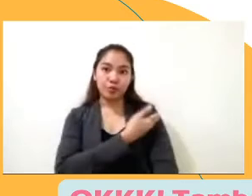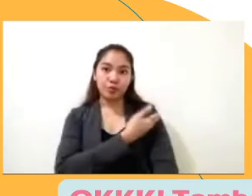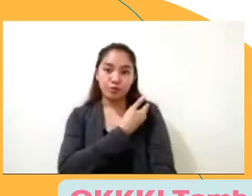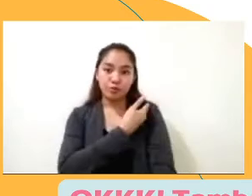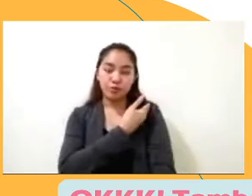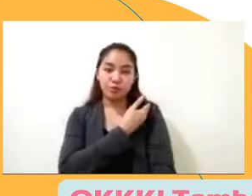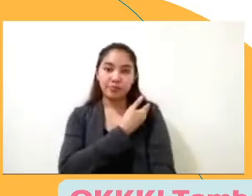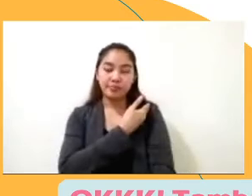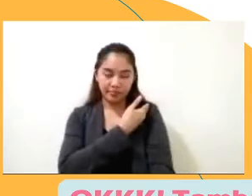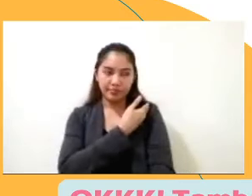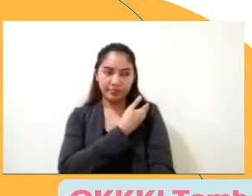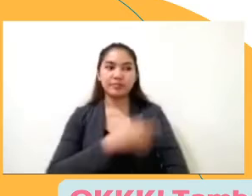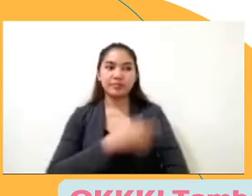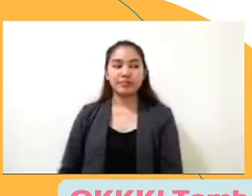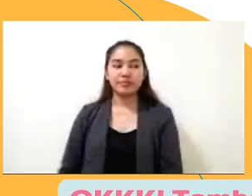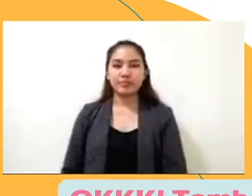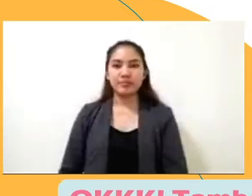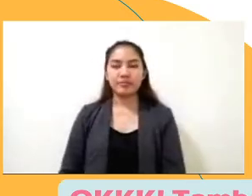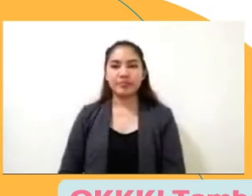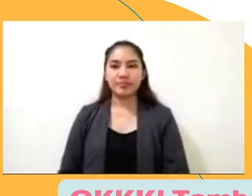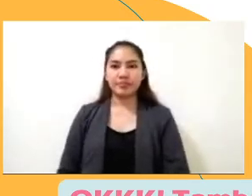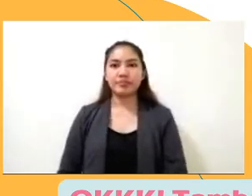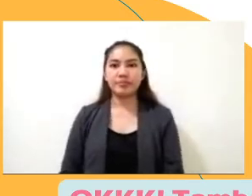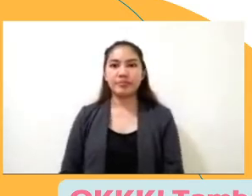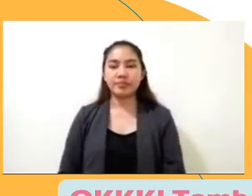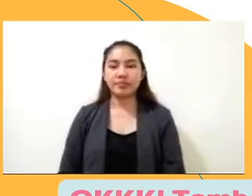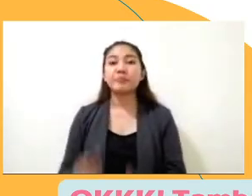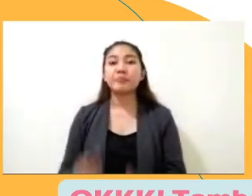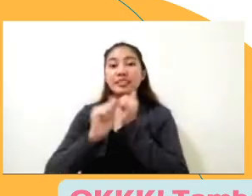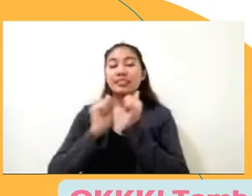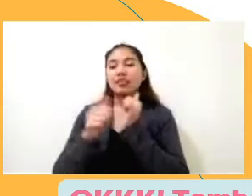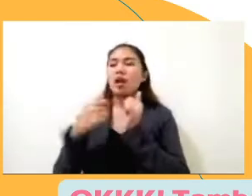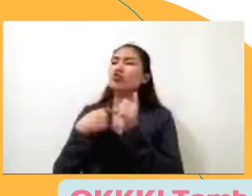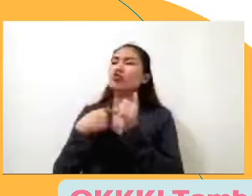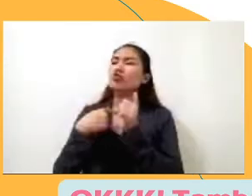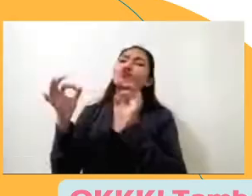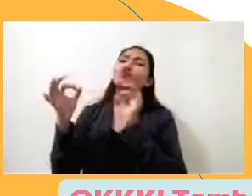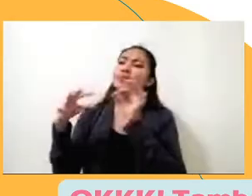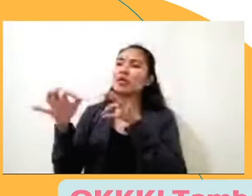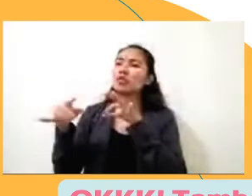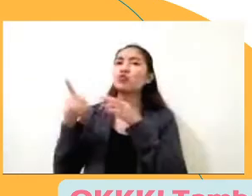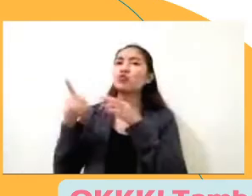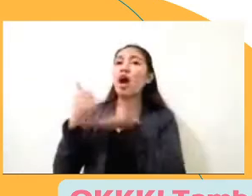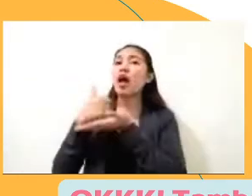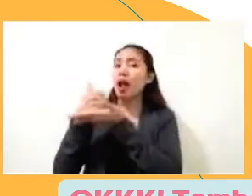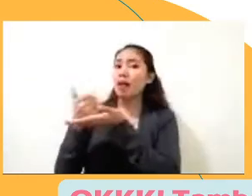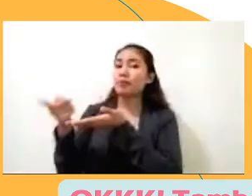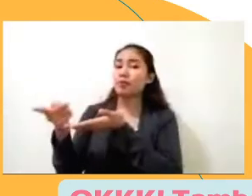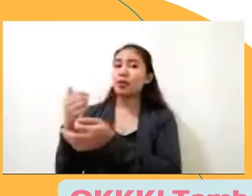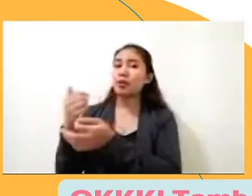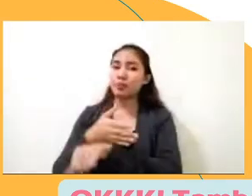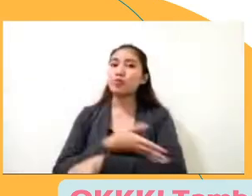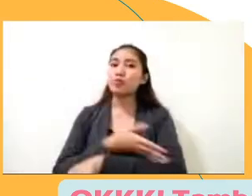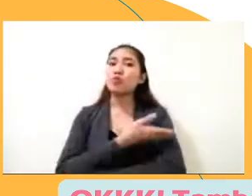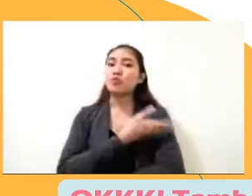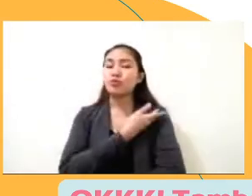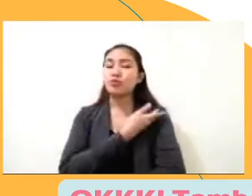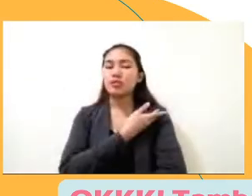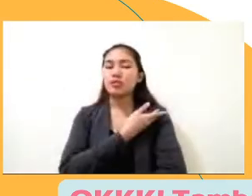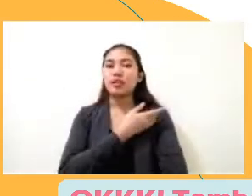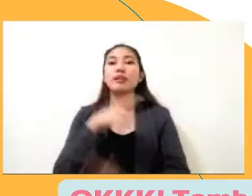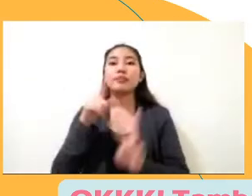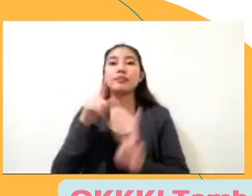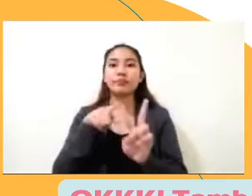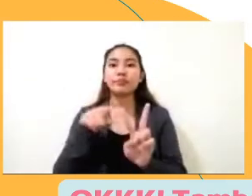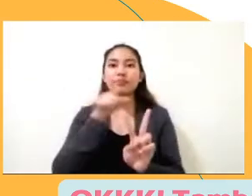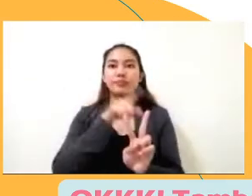natin ng criticism mo ay nakakatulong ba siya para lumago at yumabong yung isang tao? No? Pangalawa is